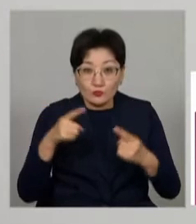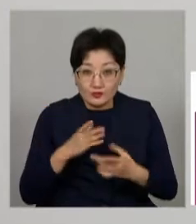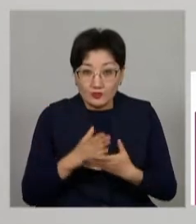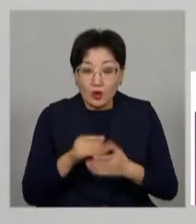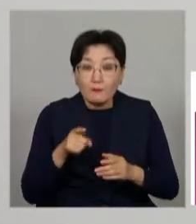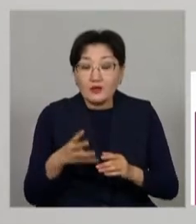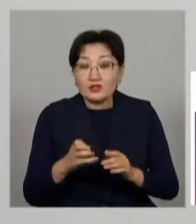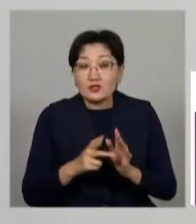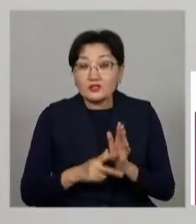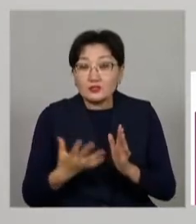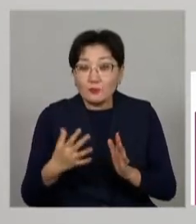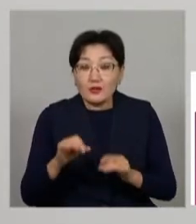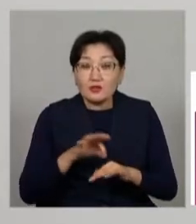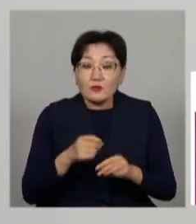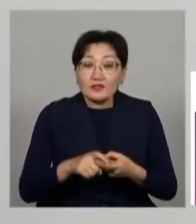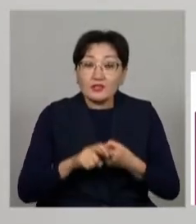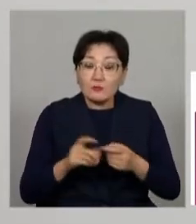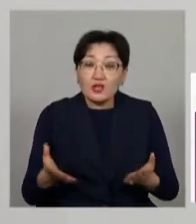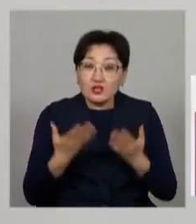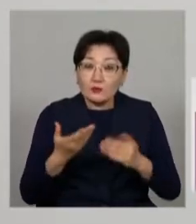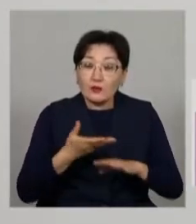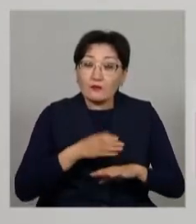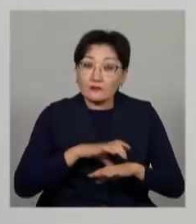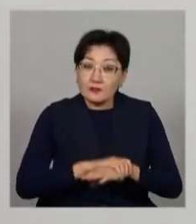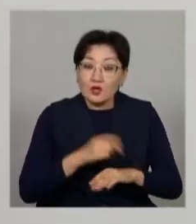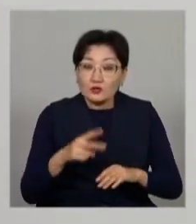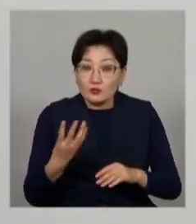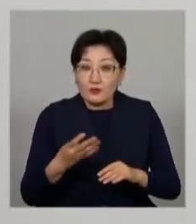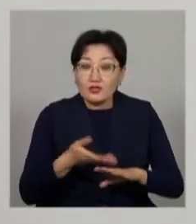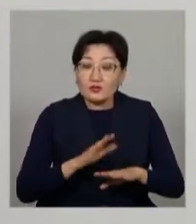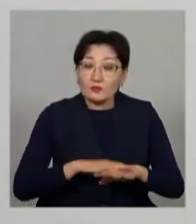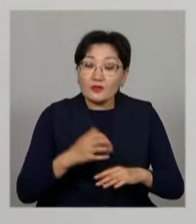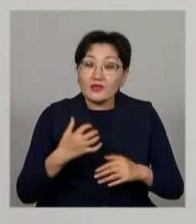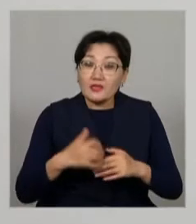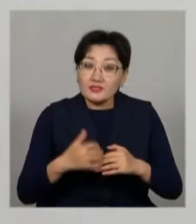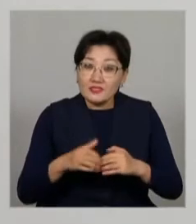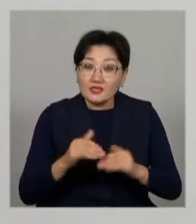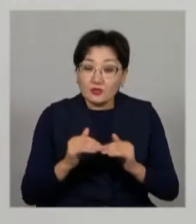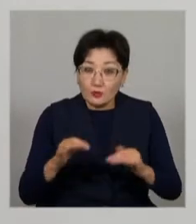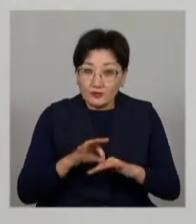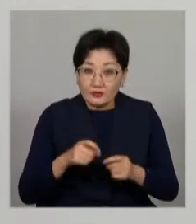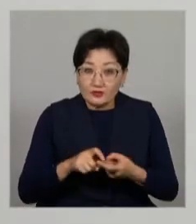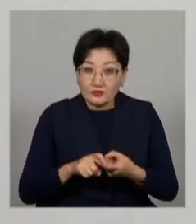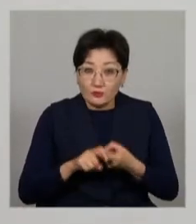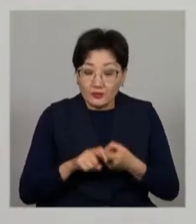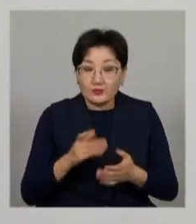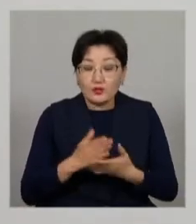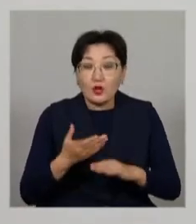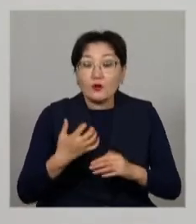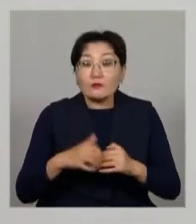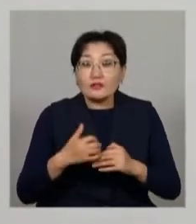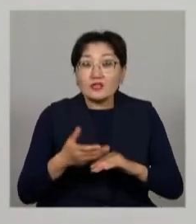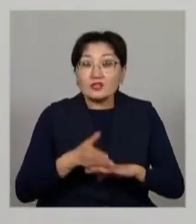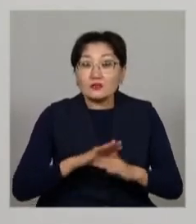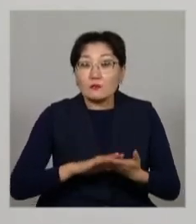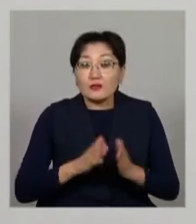Оның 1485-і ковидтің жеңіл жағдайымен. Ал 24 адам ауырлығы орта деңгейде науқастанып жатыр. Бұл тұрғыда орта деңгейдегі